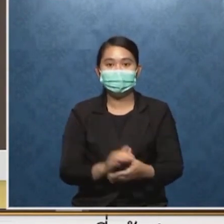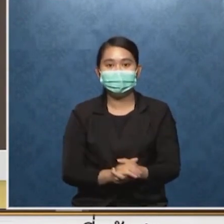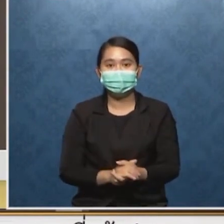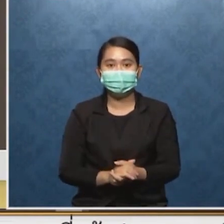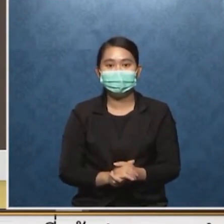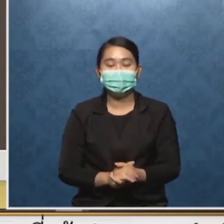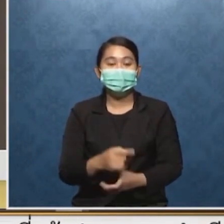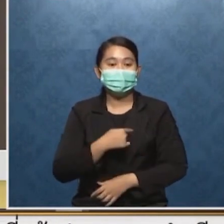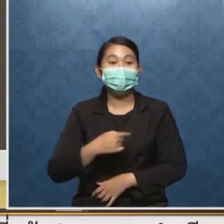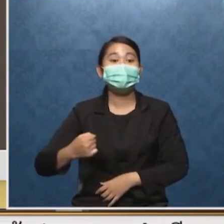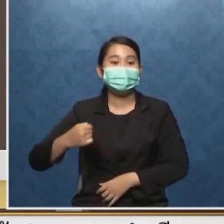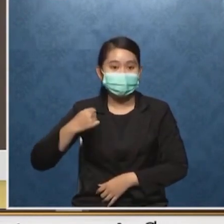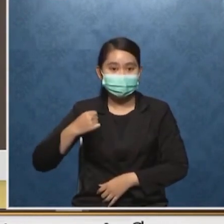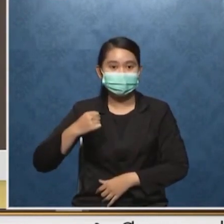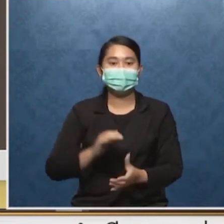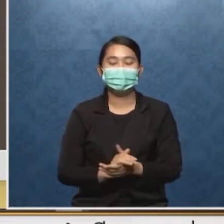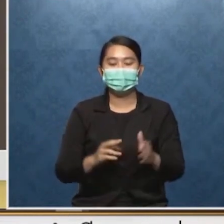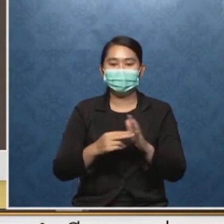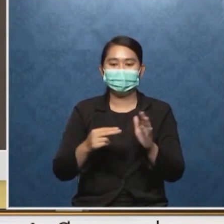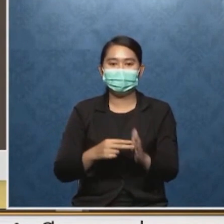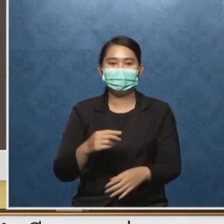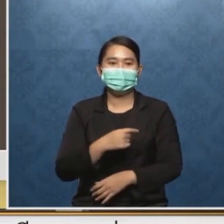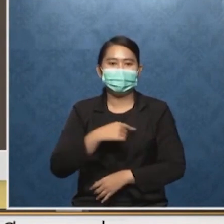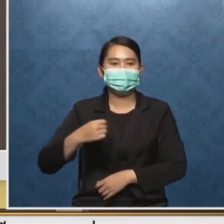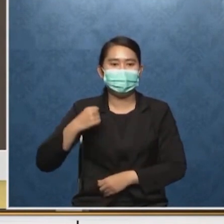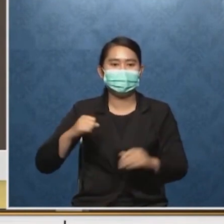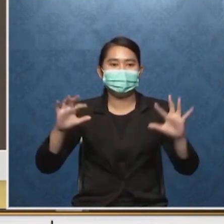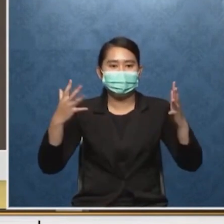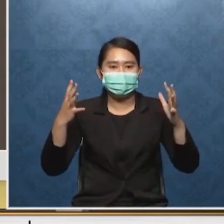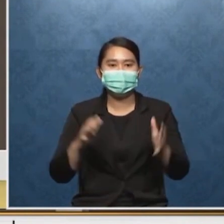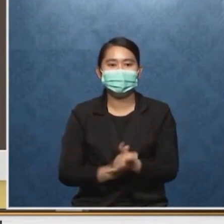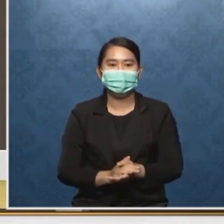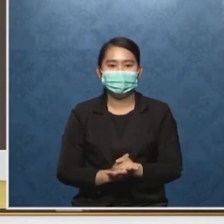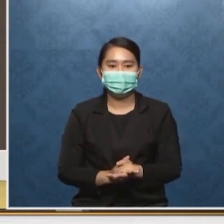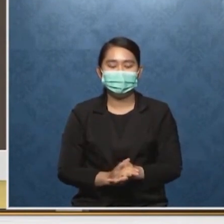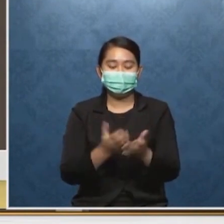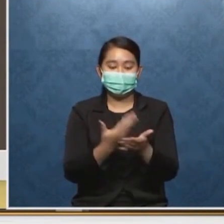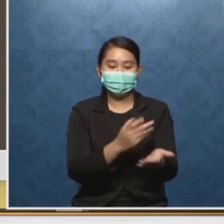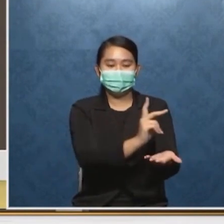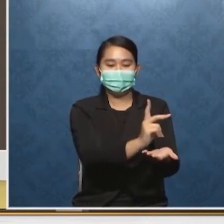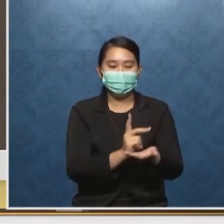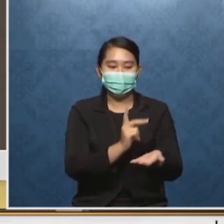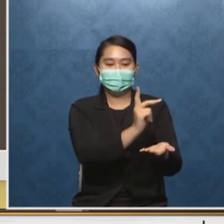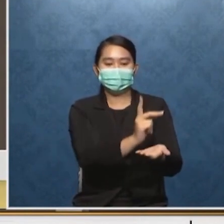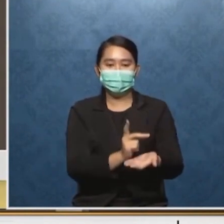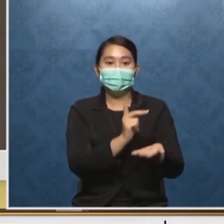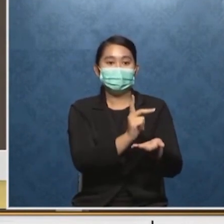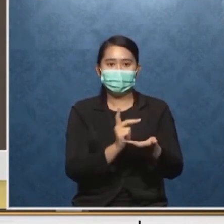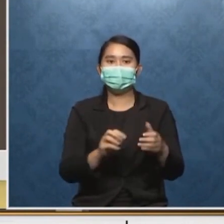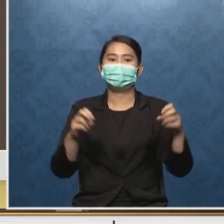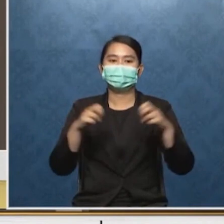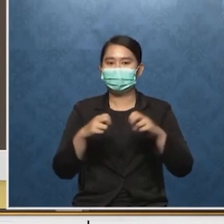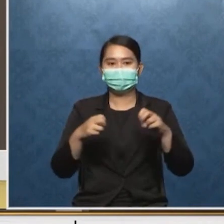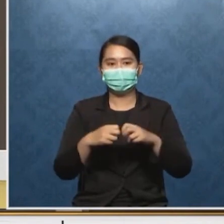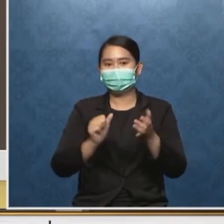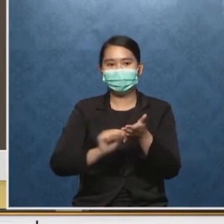นครับเพราะถ้าหากว่าท่านกู้ความเชื่อมั่นกลับคืนมาไม่ได้ต่อให้ท่านกู้เงินอีกกี่ล้านล้านก็ไม่สามารถที่จะแก้ไขปัญหาครั้งนี้